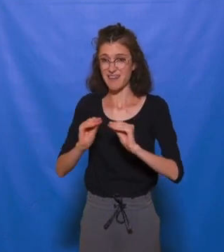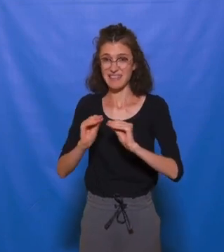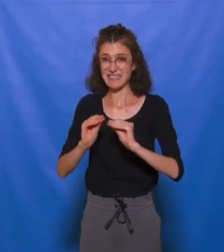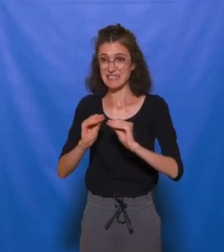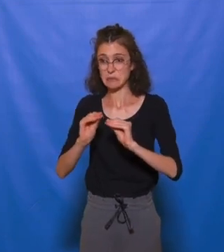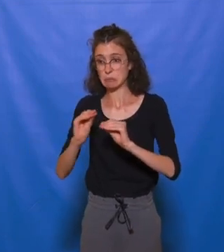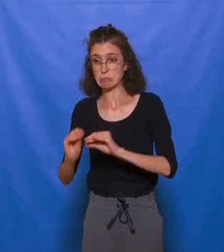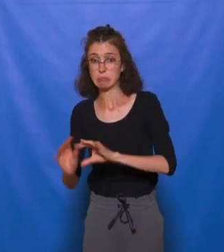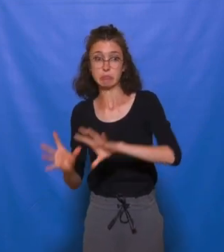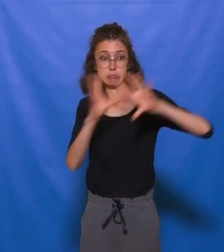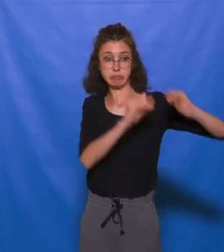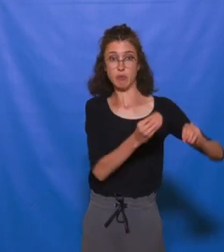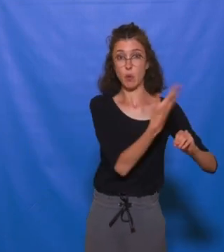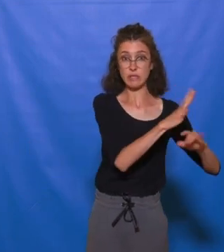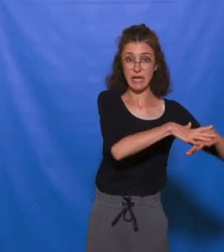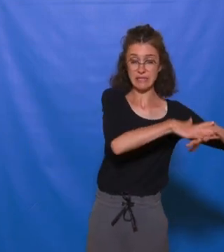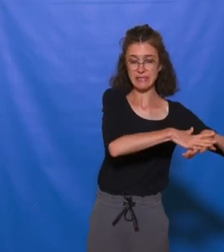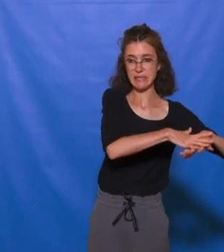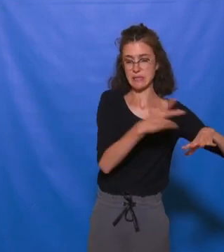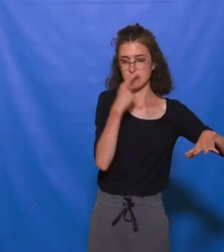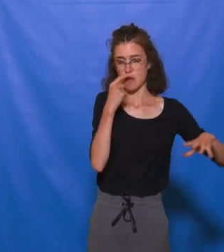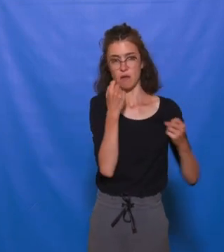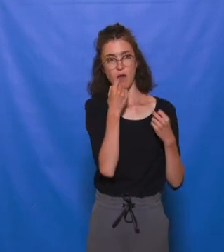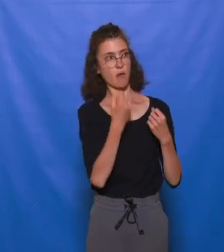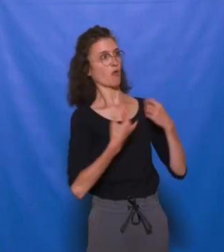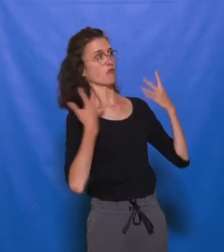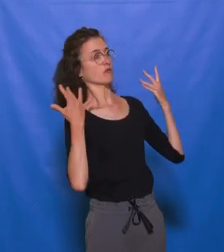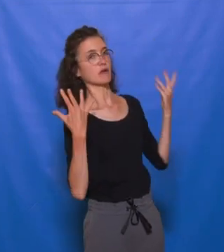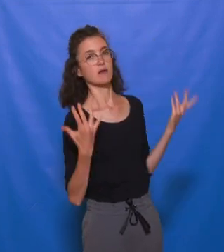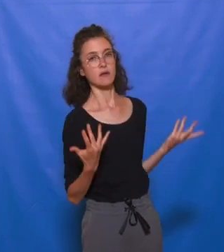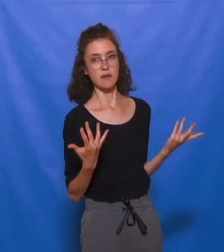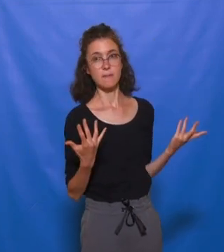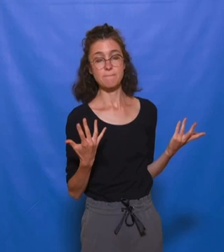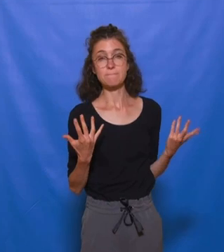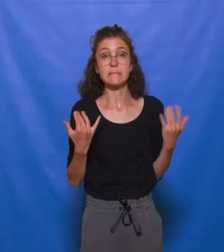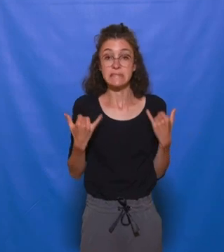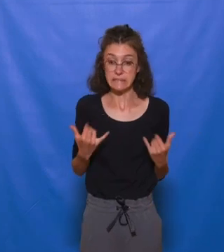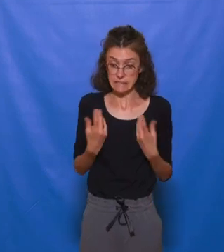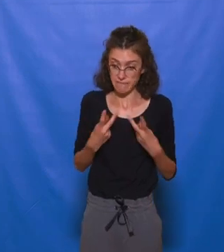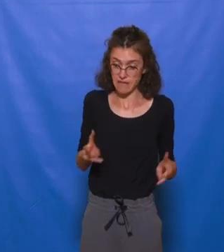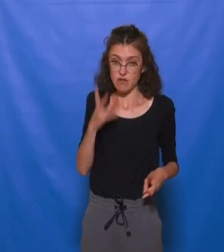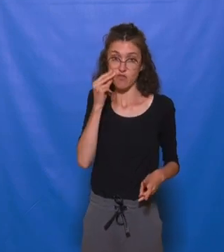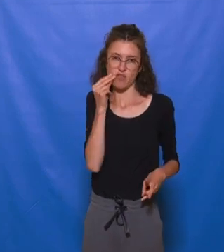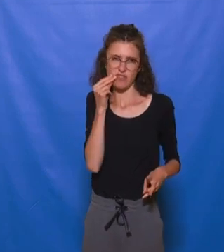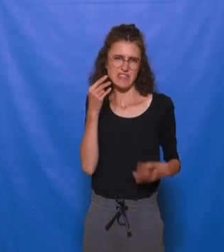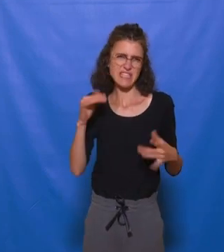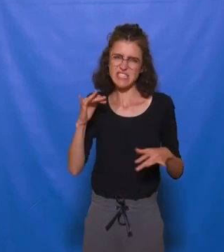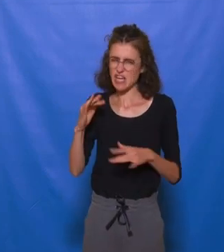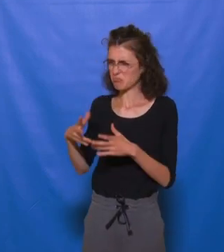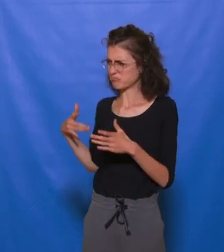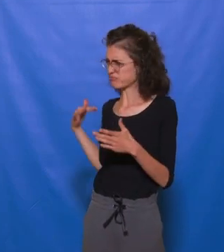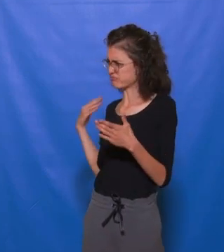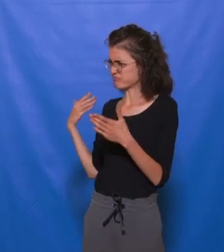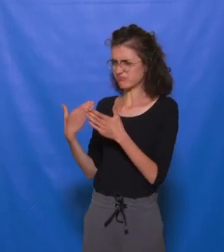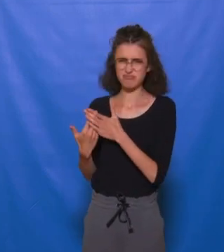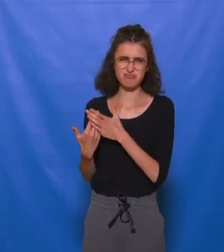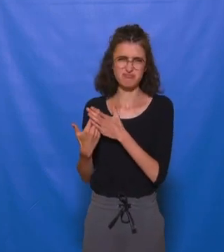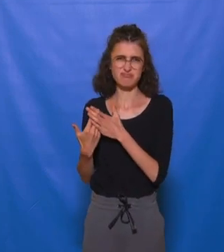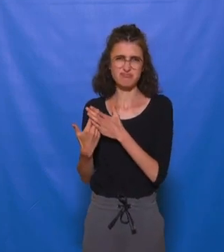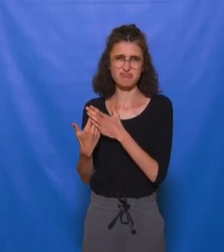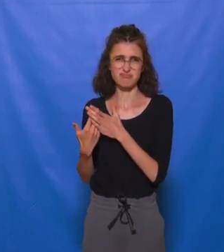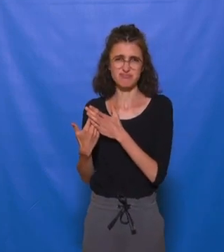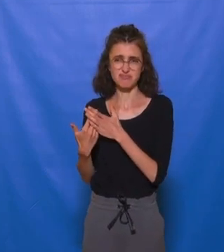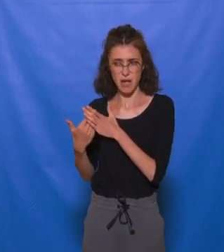d'abandon. La ville de Nantes se retrouve depuis très longtemps en première ligne et depuis de longs mois, elle a